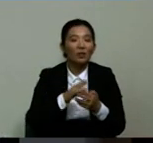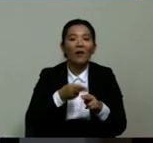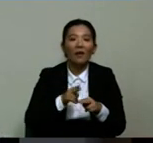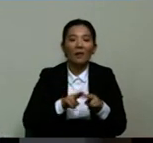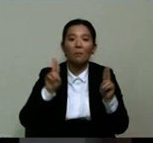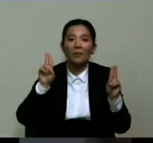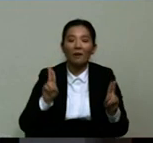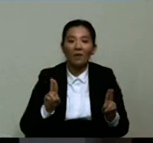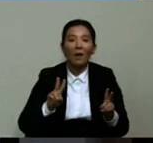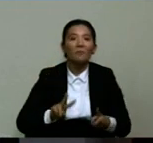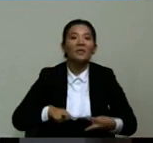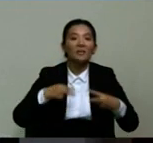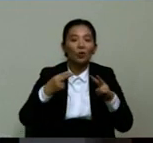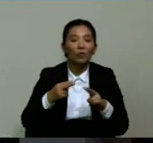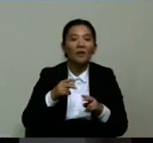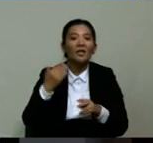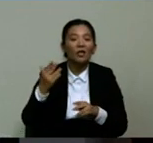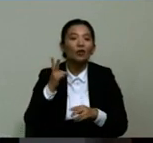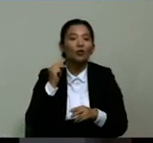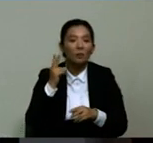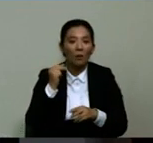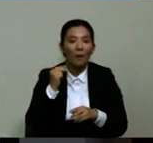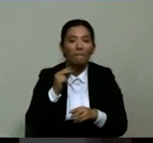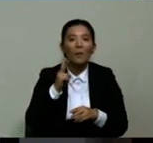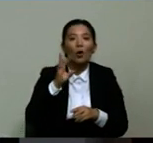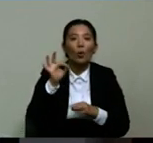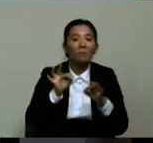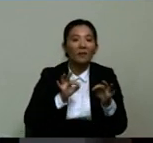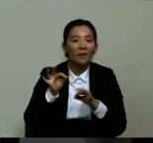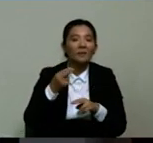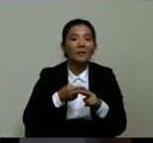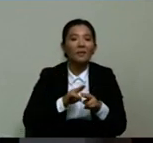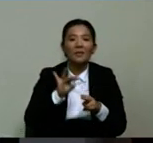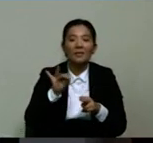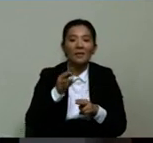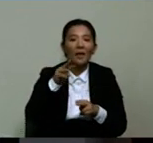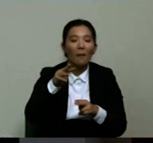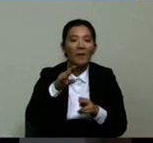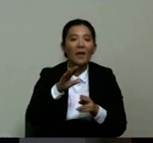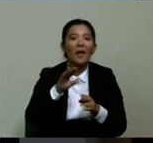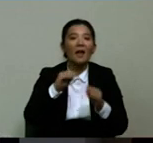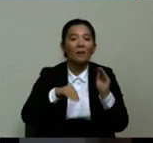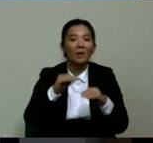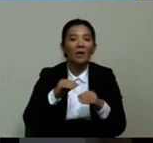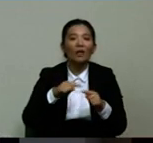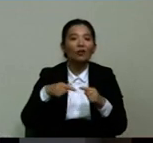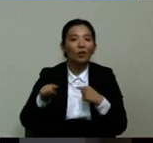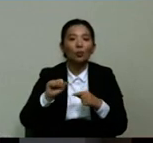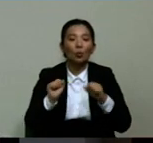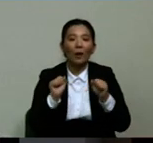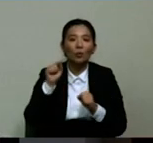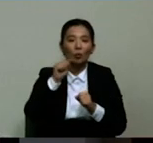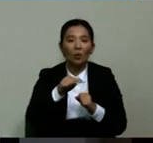правило перестановки их число. Комбинации из n элементов, отличающих друг от